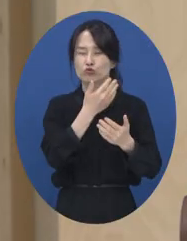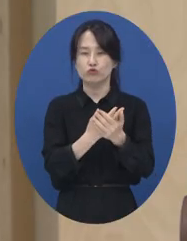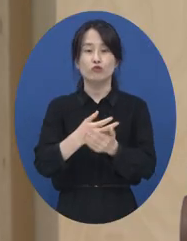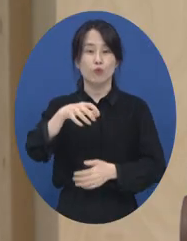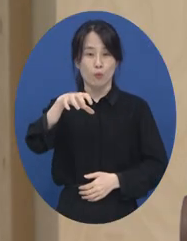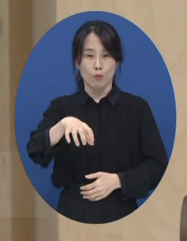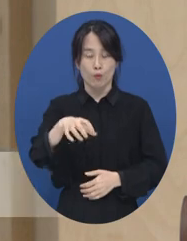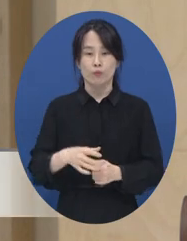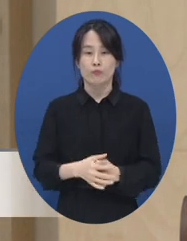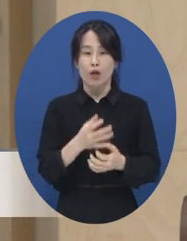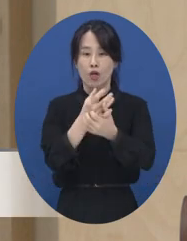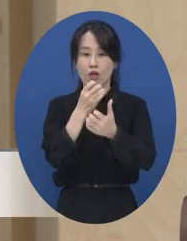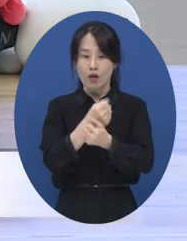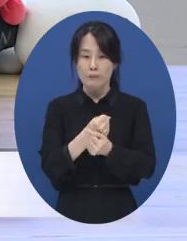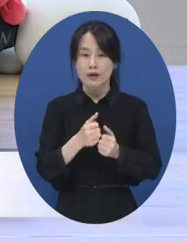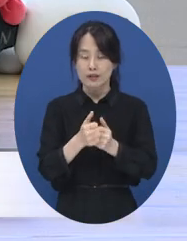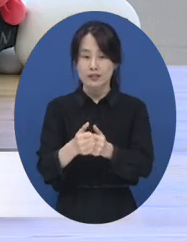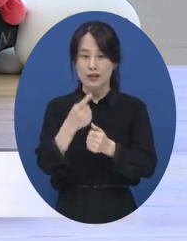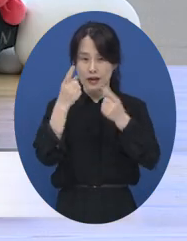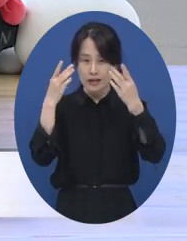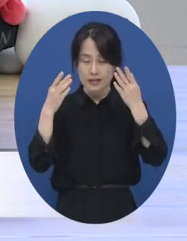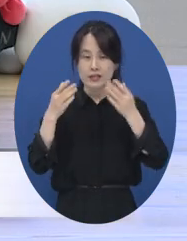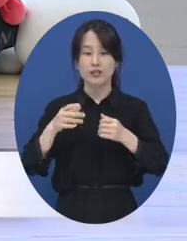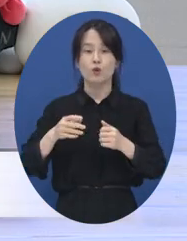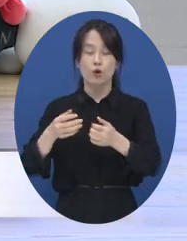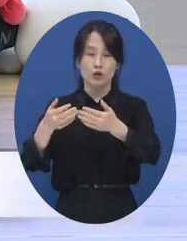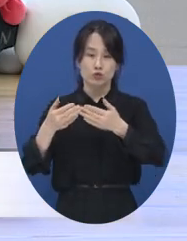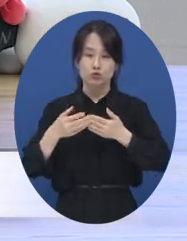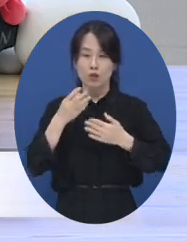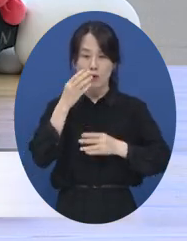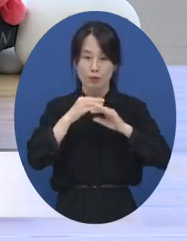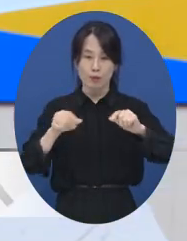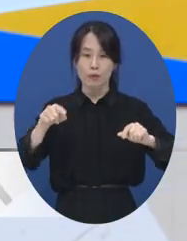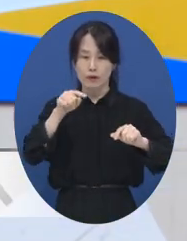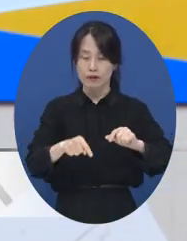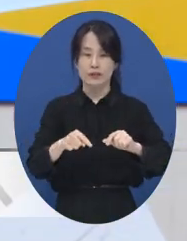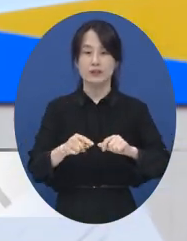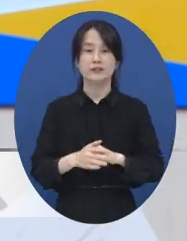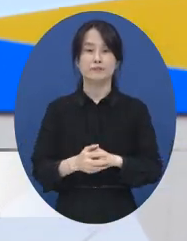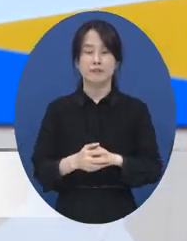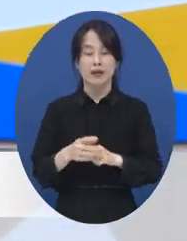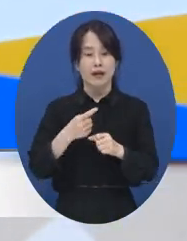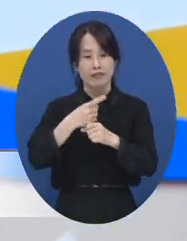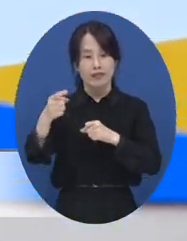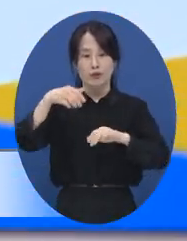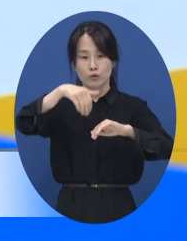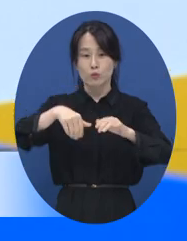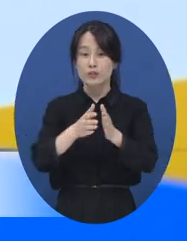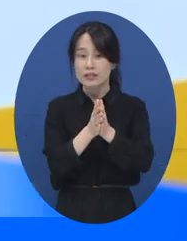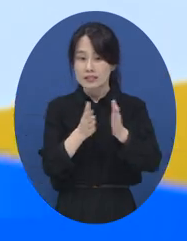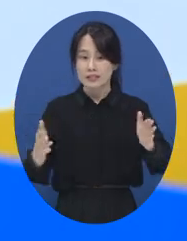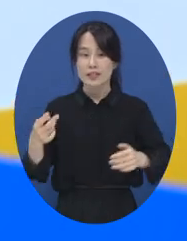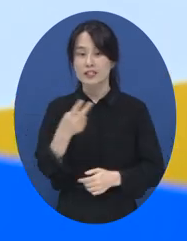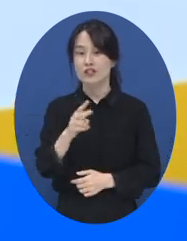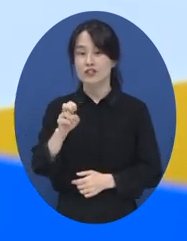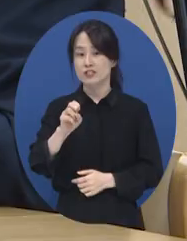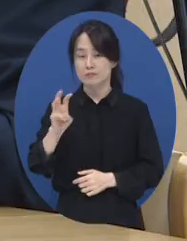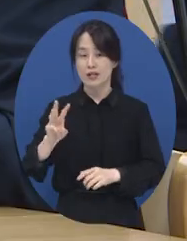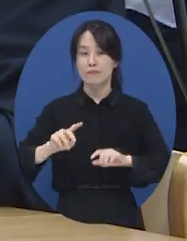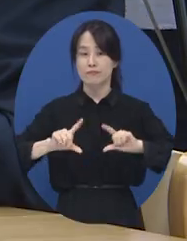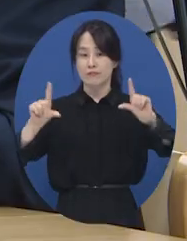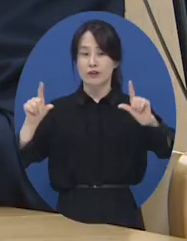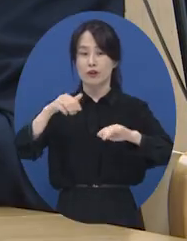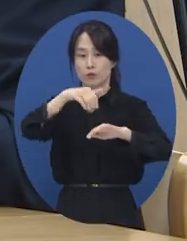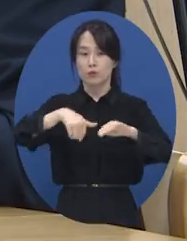인프라입니다 협약에 따라 한해 내가 재원 부지에 카카오는 올 하반기 건축 설계를 마무리하고 내년 착공에 들어가 오는